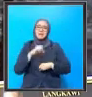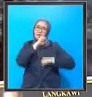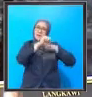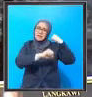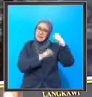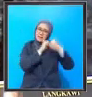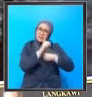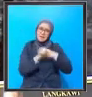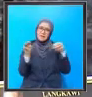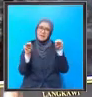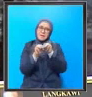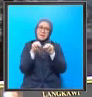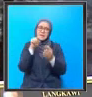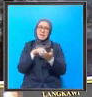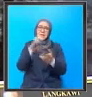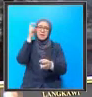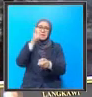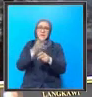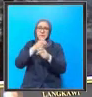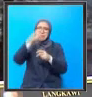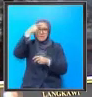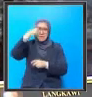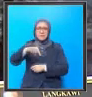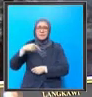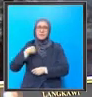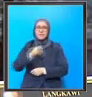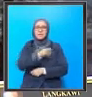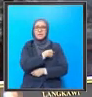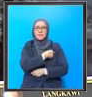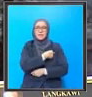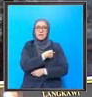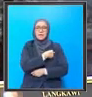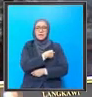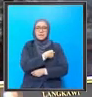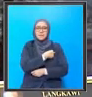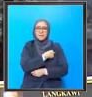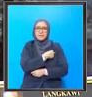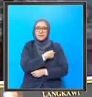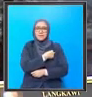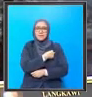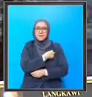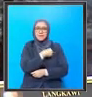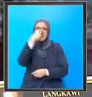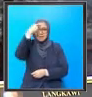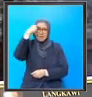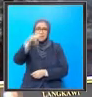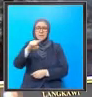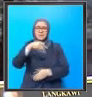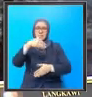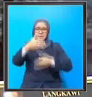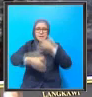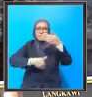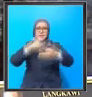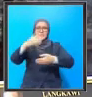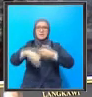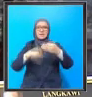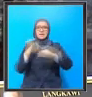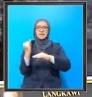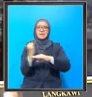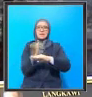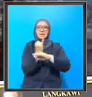sukarlah bagi kita untuk untuk memajukan